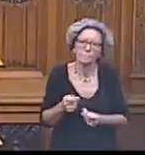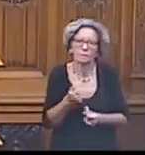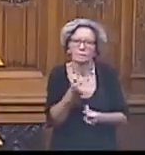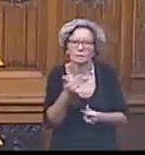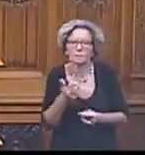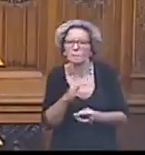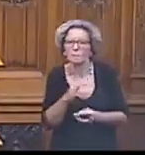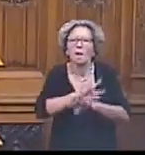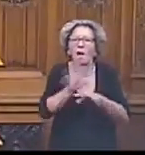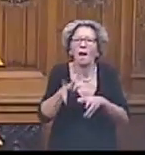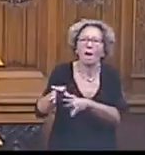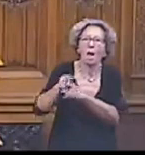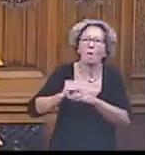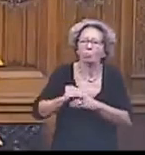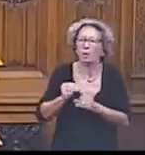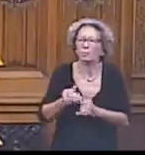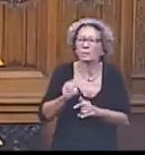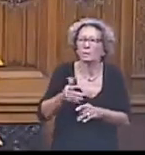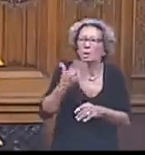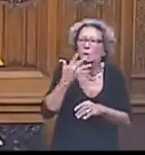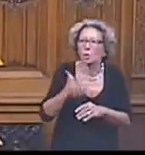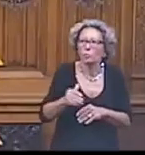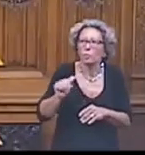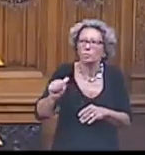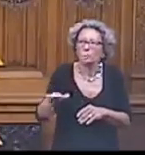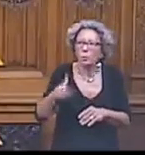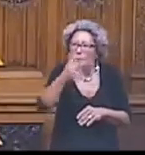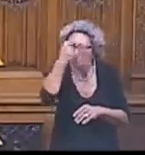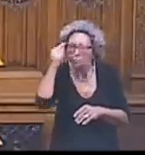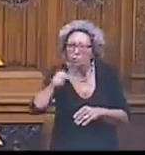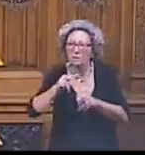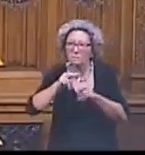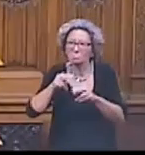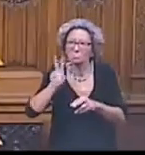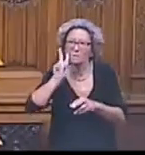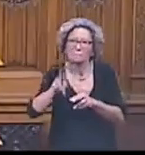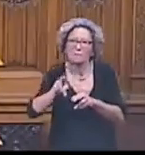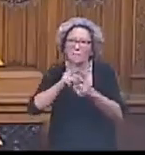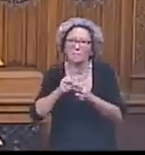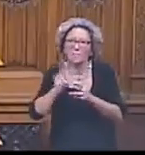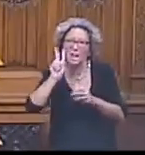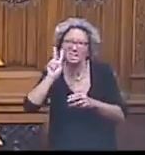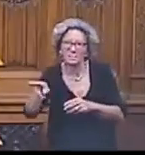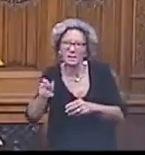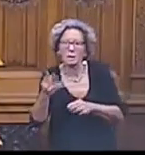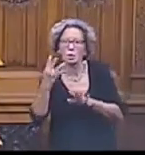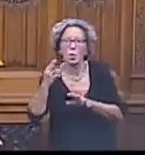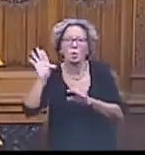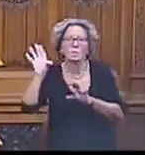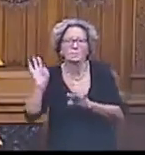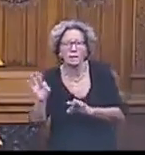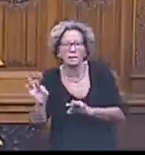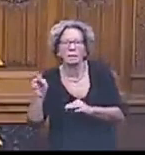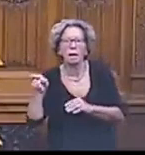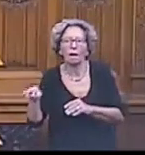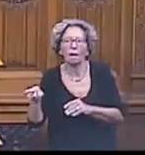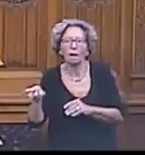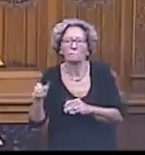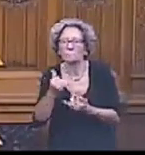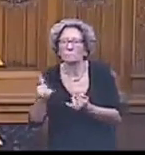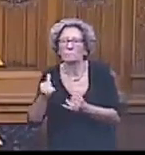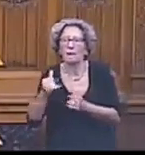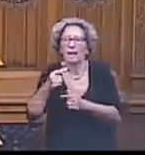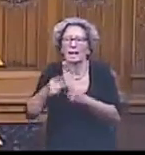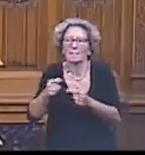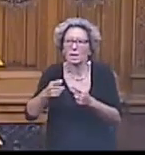aufnehmen, kann man auch beziffern. Es sind 50 Millionen Menschen weltweit auf der Flucht, 9/10 davon in Entwicklungsländern. Aber ich sage Ihnen